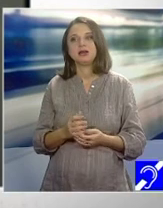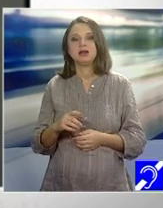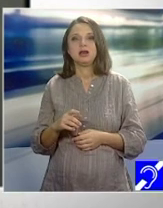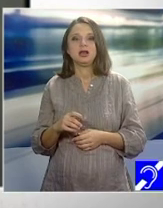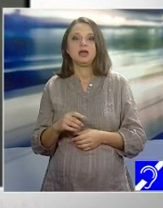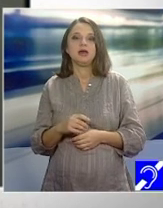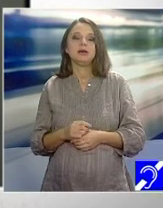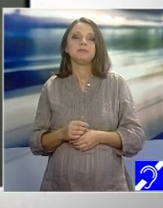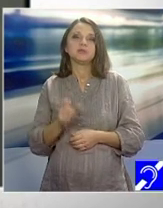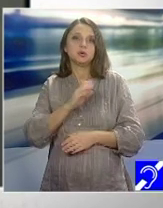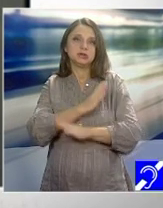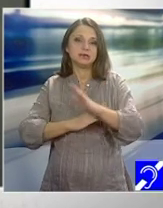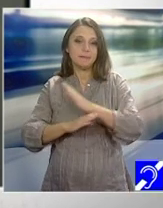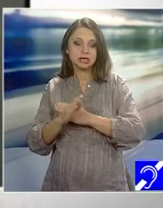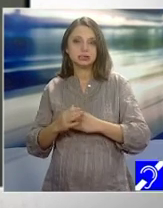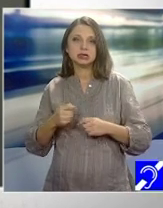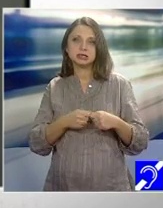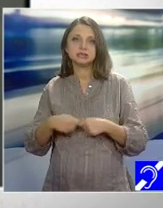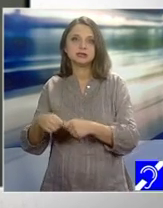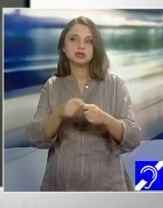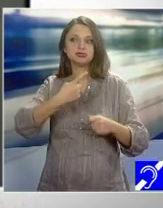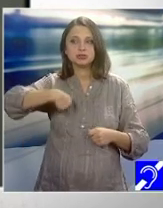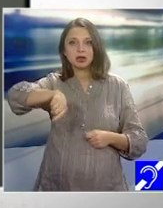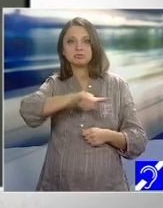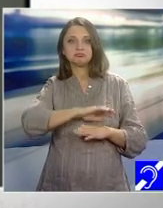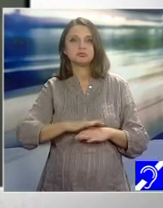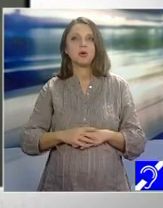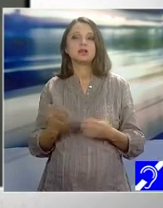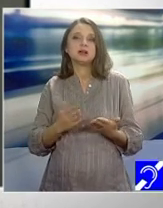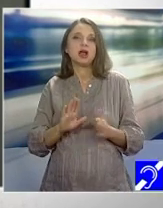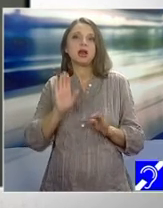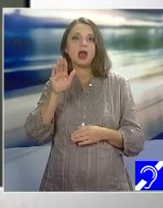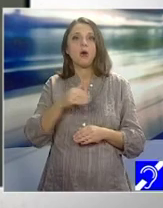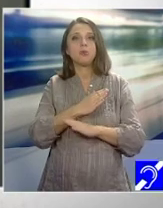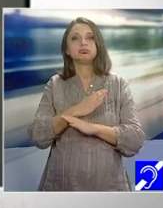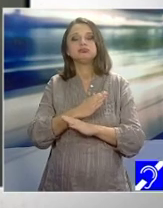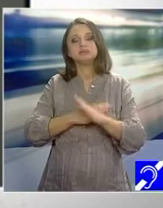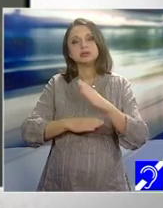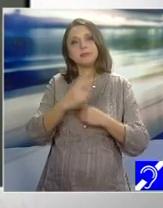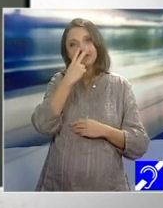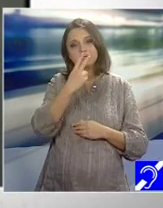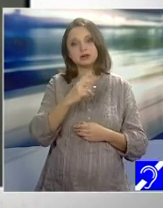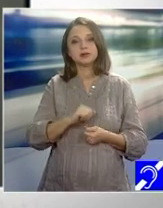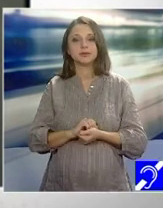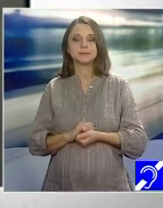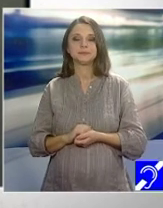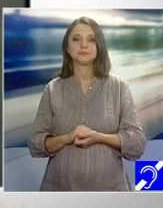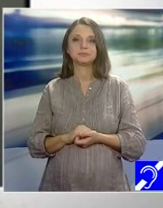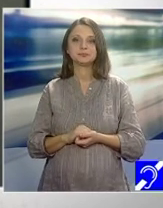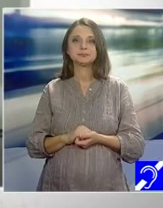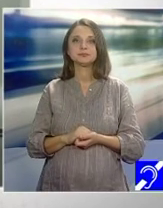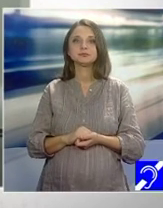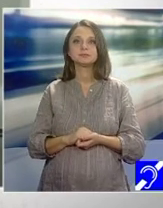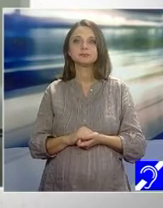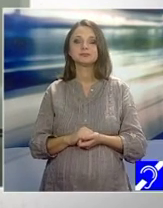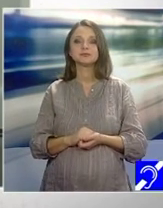mai puțin tinerii din societatea noastră care au asemenea deficiențe de vedere sau sunt complet nevăzători. Înainte să